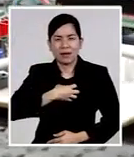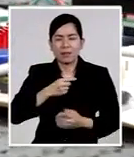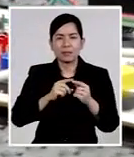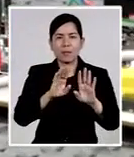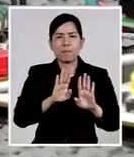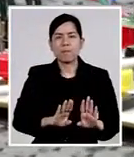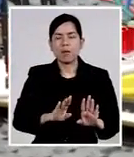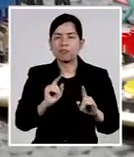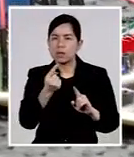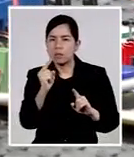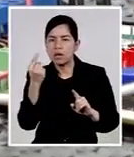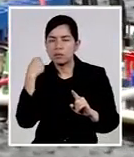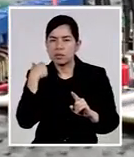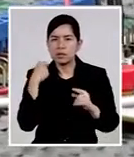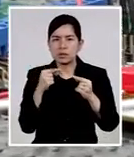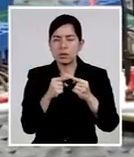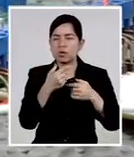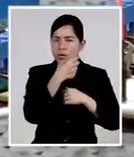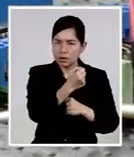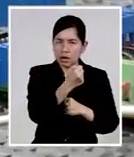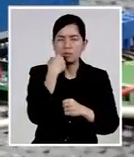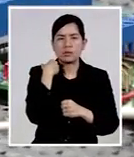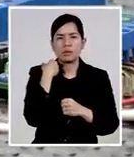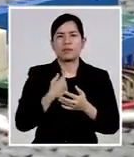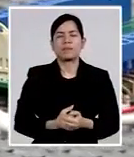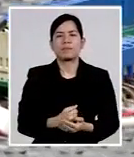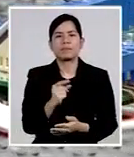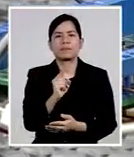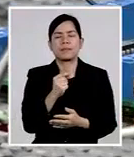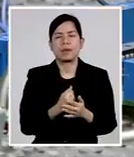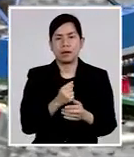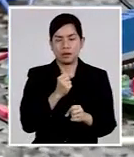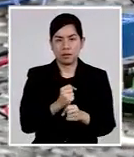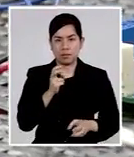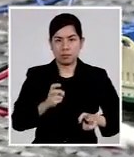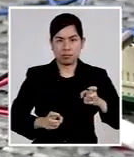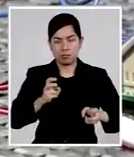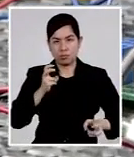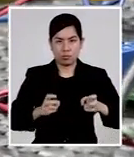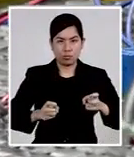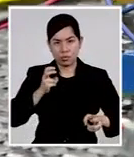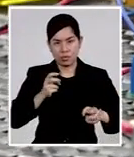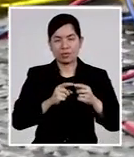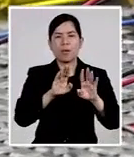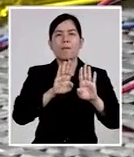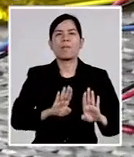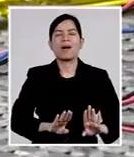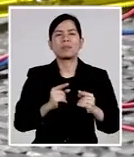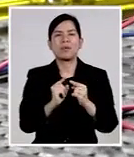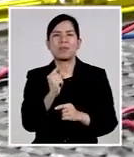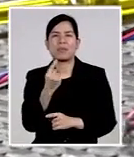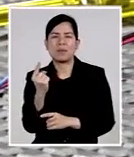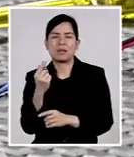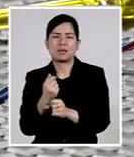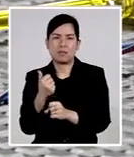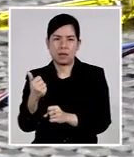อนเซปต์เก่งนะครับสร้างคอนเซปต์เก่งมันก็สามารถสร้างหุ่นยนต์สร้างรูปแบบแปลกๆขึ้นมาได้นะฮะ